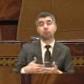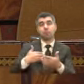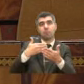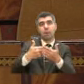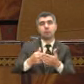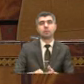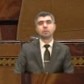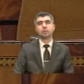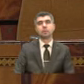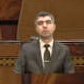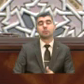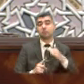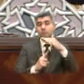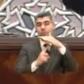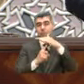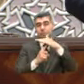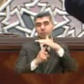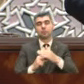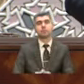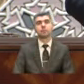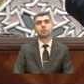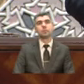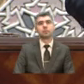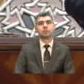نقطة نظام، هناك نقطة نظام، سيد رئيس